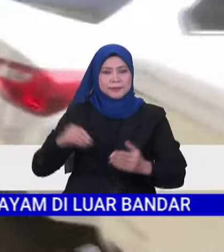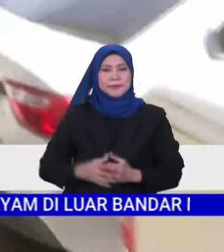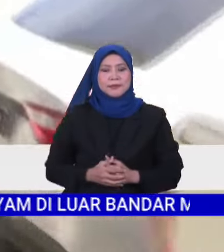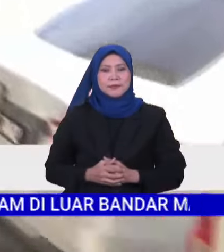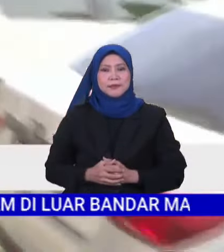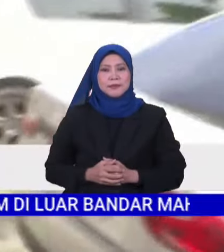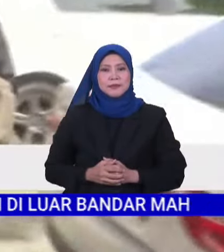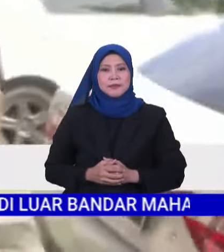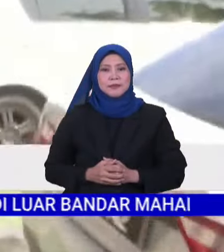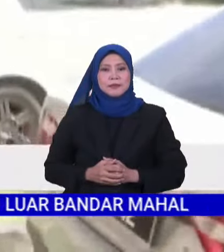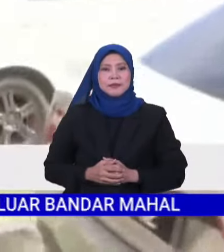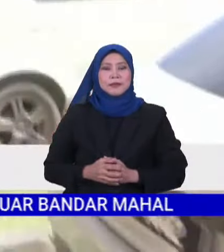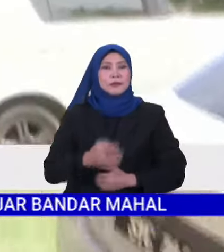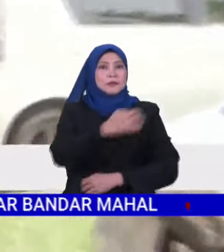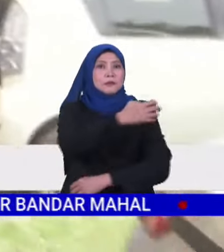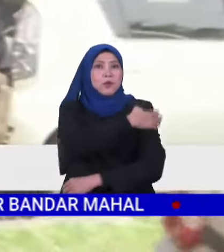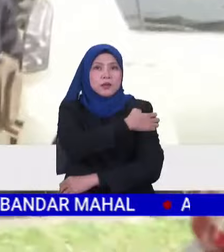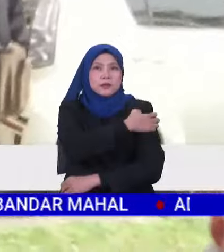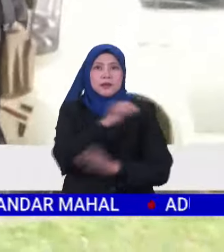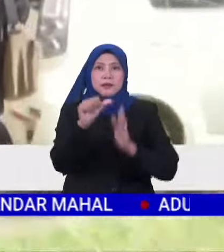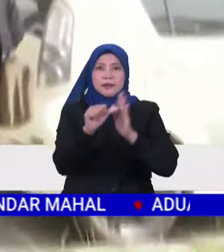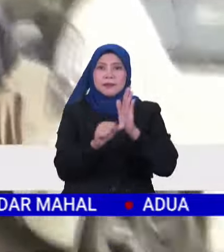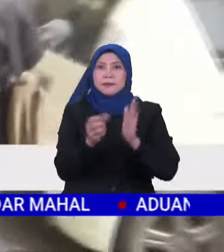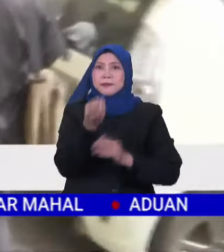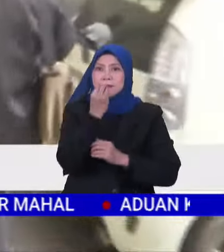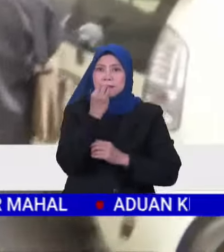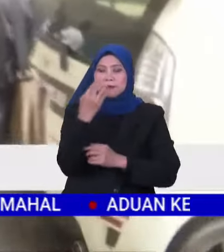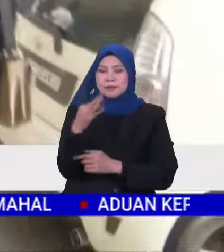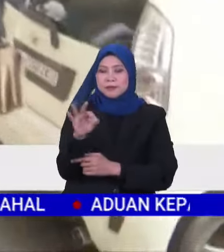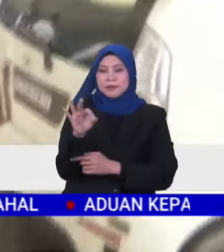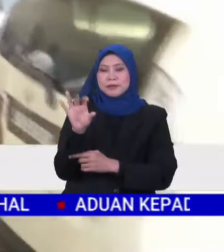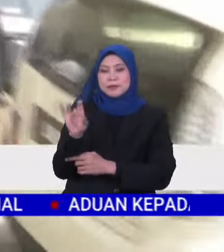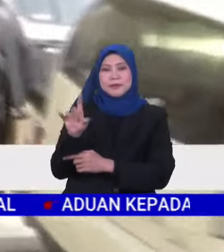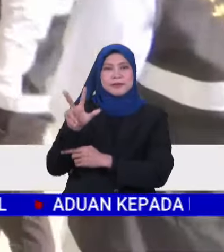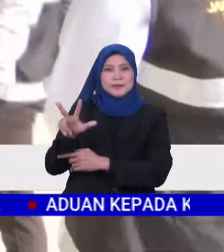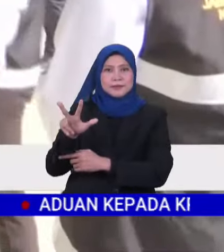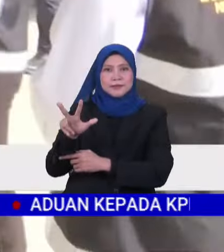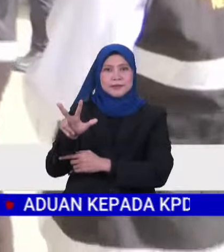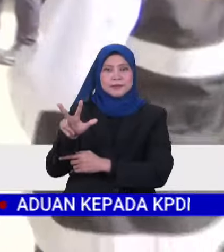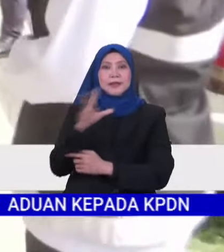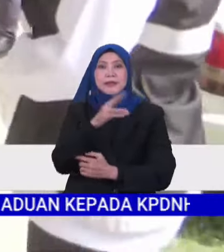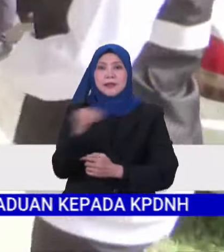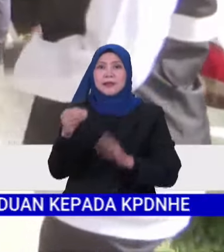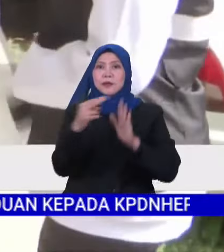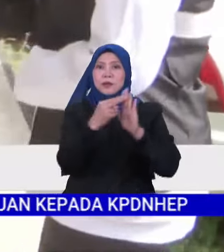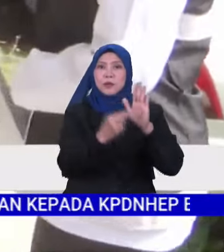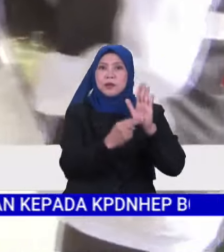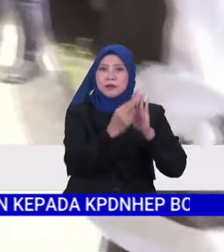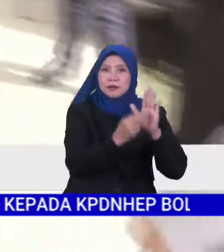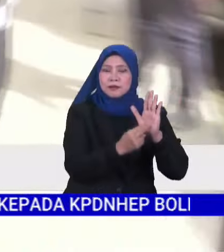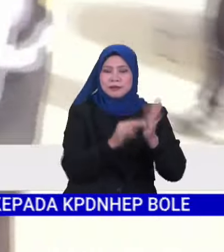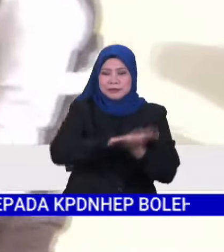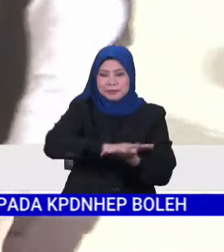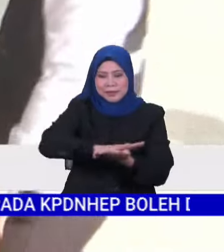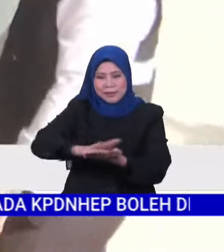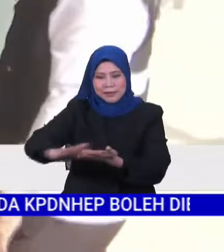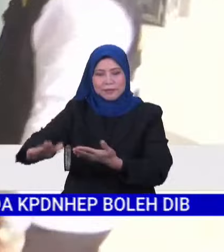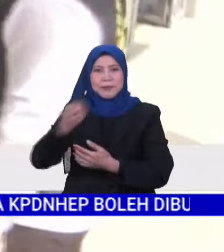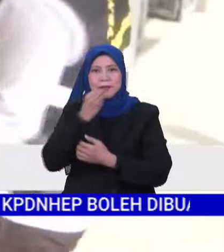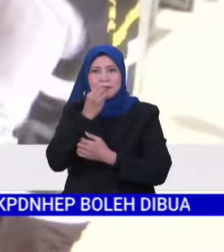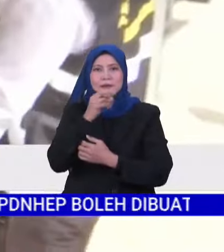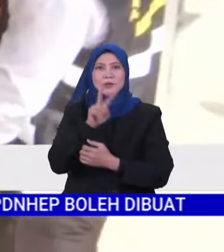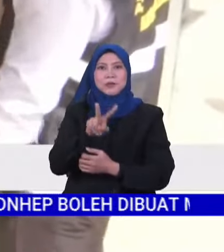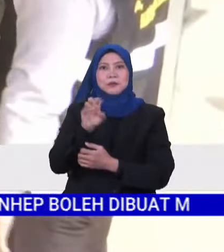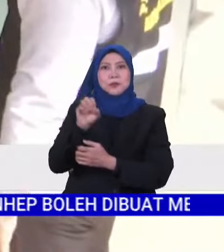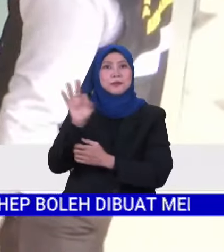sementara itu bagi penguasaan akta makanan 1983 dan peraturan-peraturan kebersihan makanan